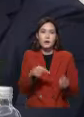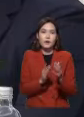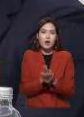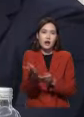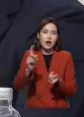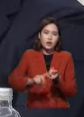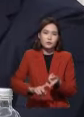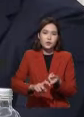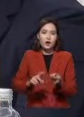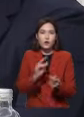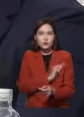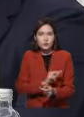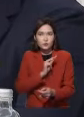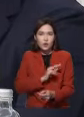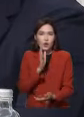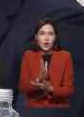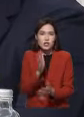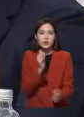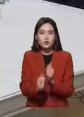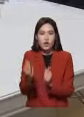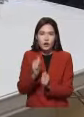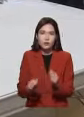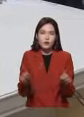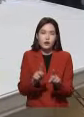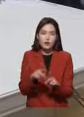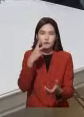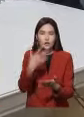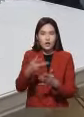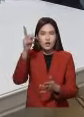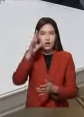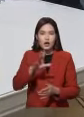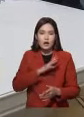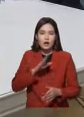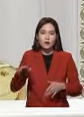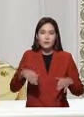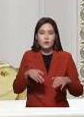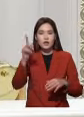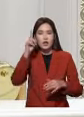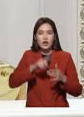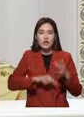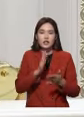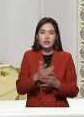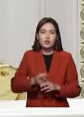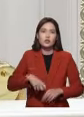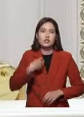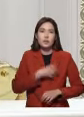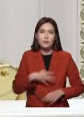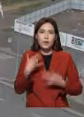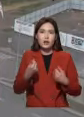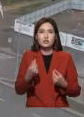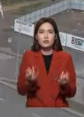қарым-қатынас жасап, жұмыс істейді. Араласады, әрі бұл әрдайым елеулі нәтиже береді. Осы жолда солай боларына сенімдімін. Бұған қоса өте маңызды тақырып таңдалып